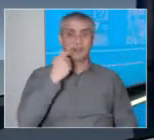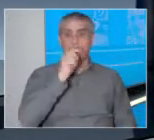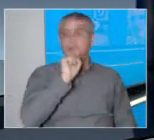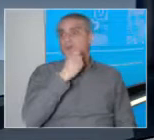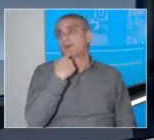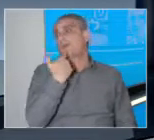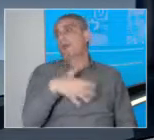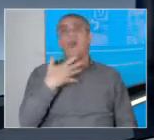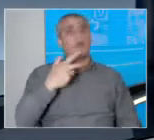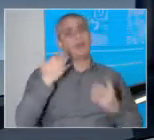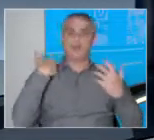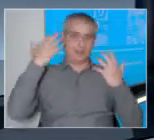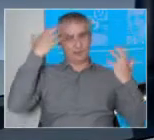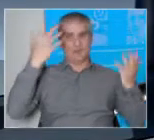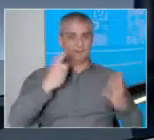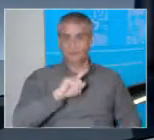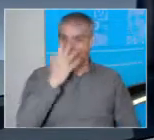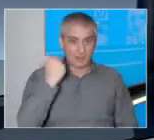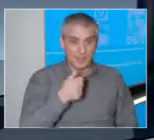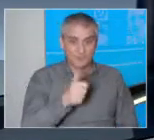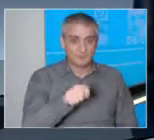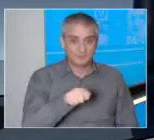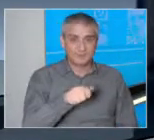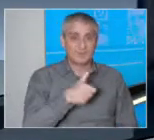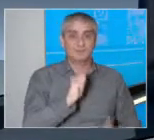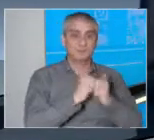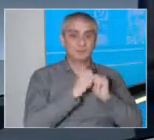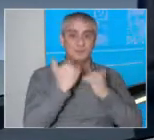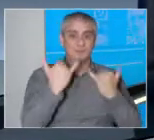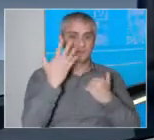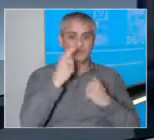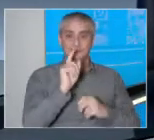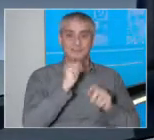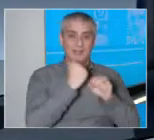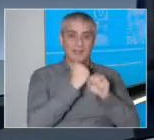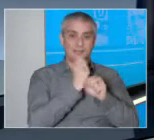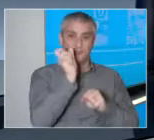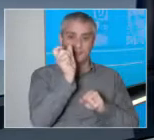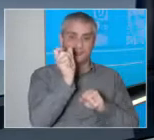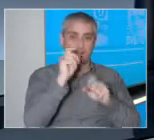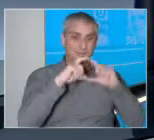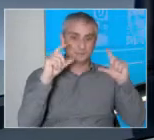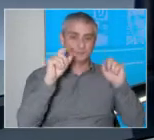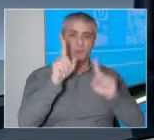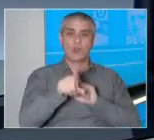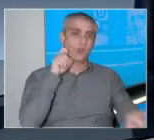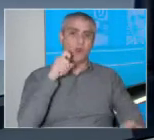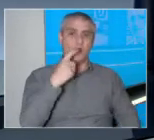כמה אומת הסייבר, הוא דיבר על זה. אם זה לא היה ערוץ הכנסת, אלא ערוץ הספורט, עכשיו היה צריך להופיע על המסך, גול